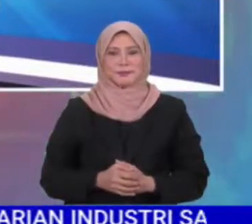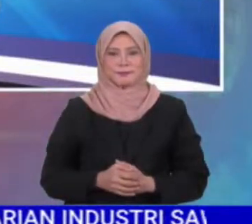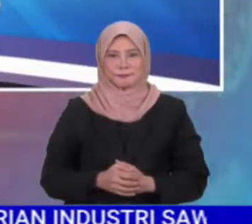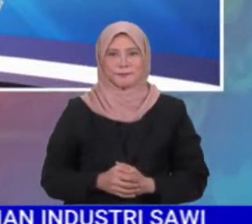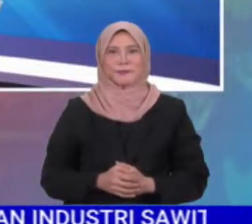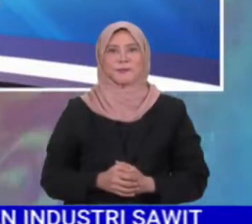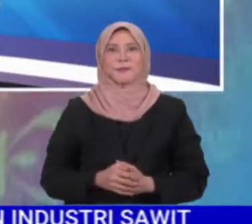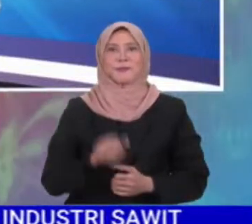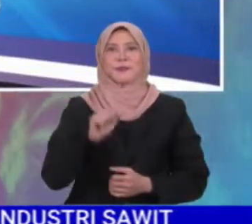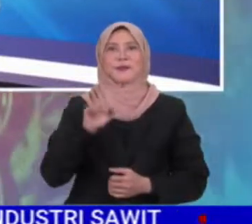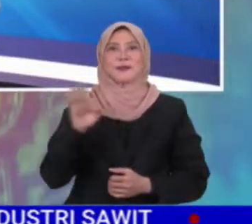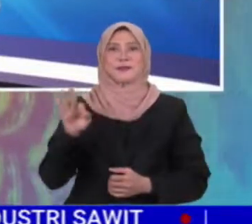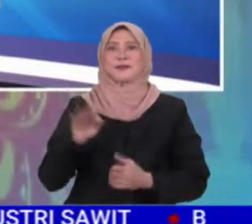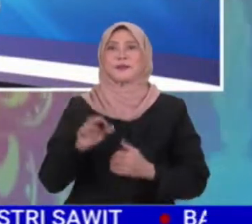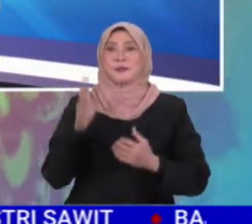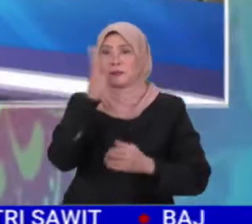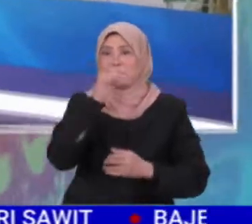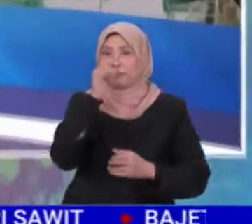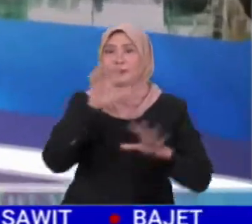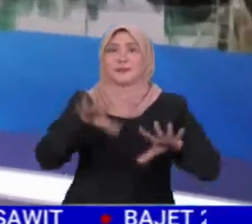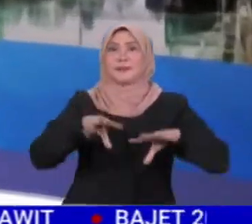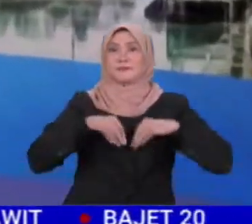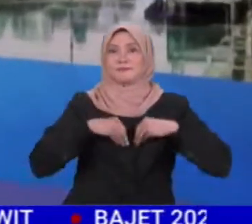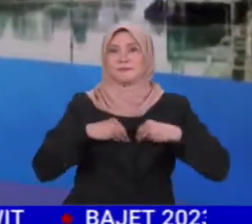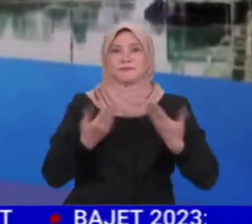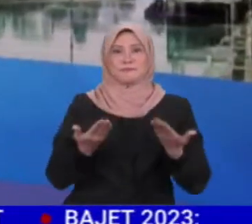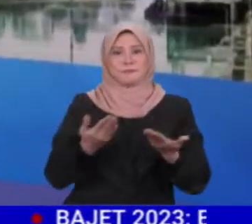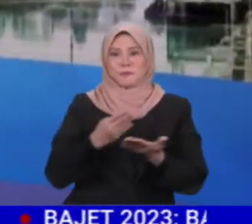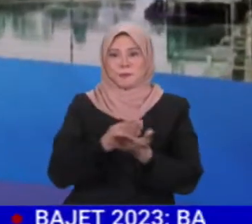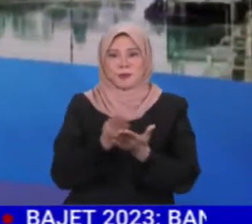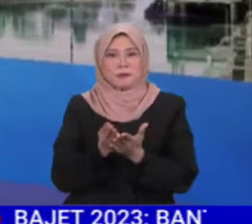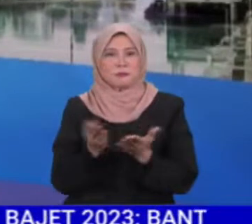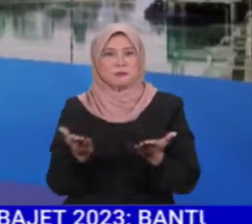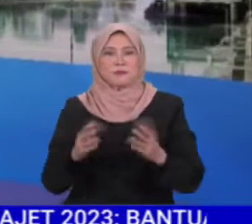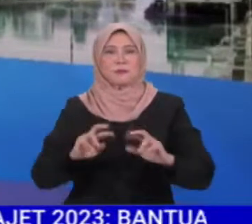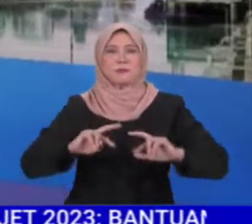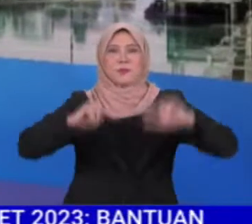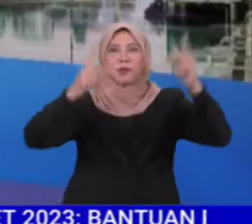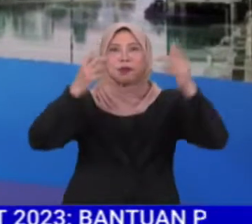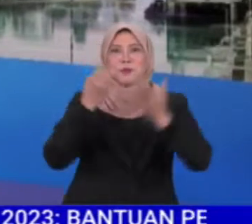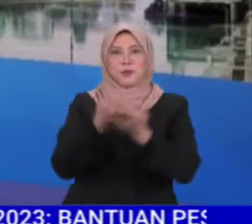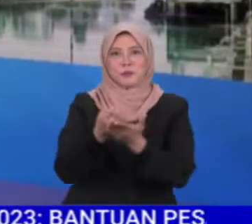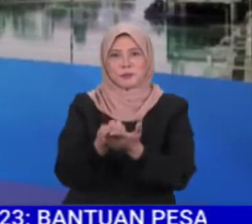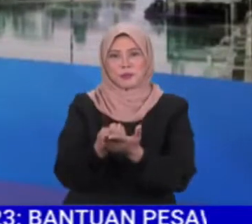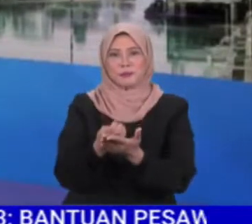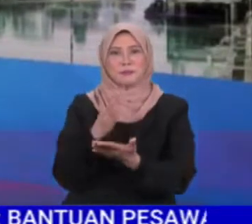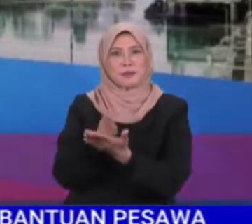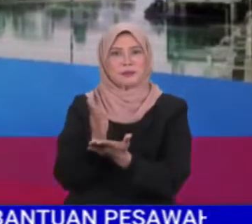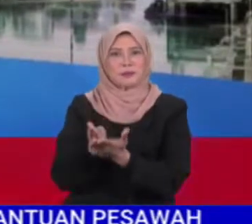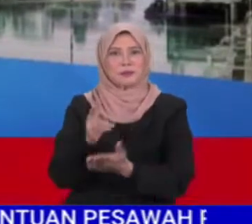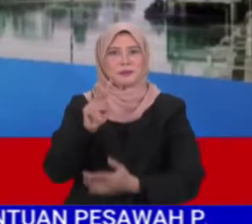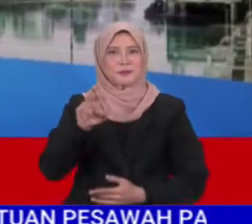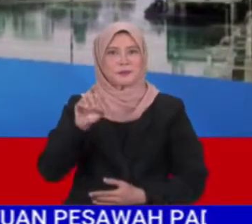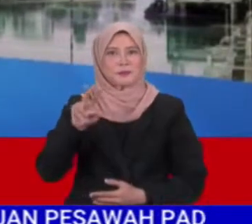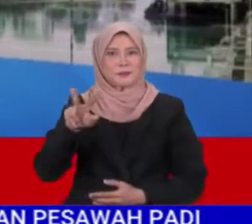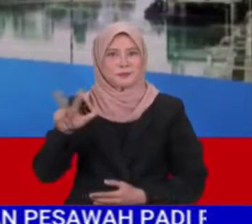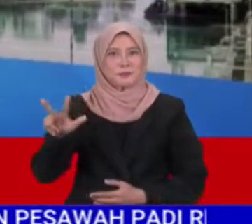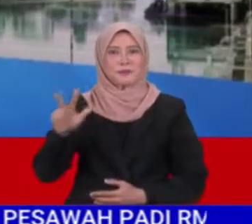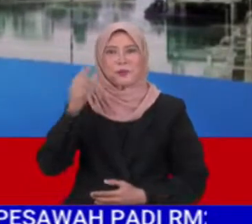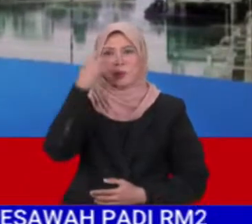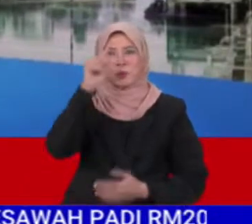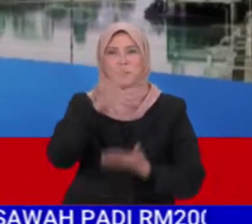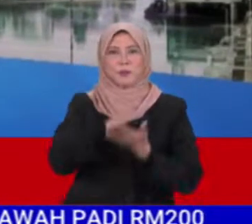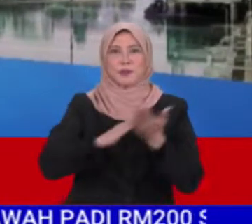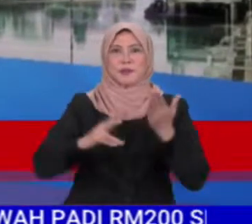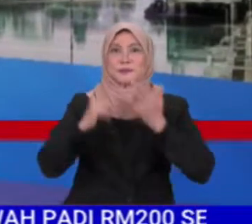Baik, Alif. Melaka menyambut baik usaha kerajaan memulihkan semula ekonomi negara melalui bajet 2023 khususnya untuk